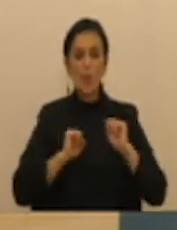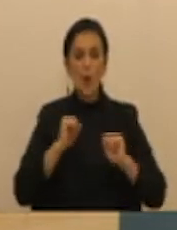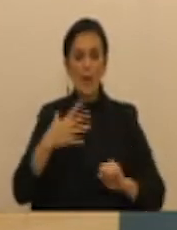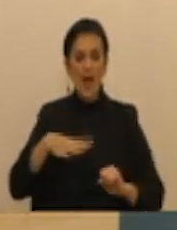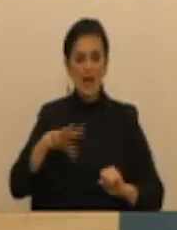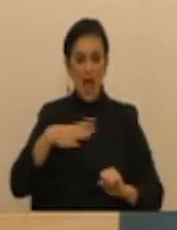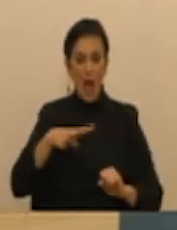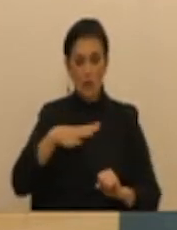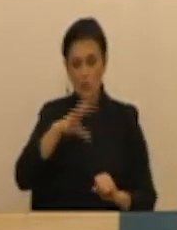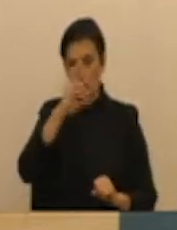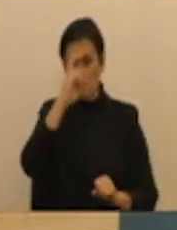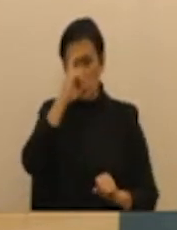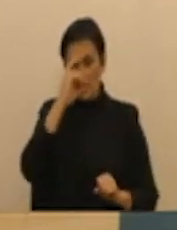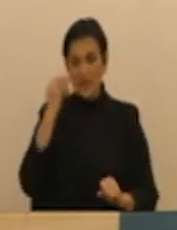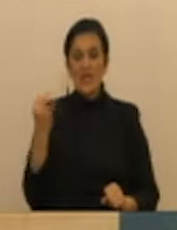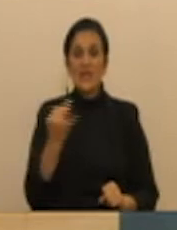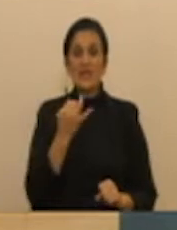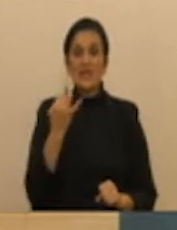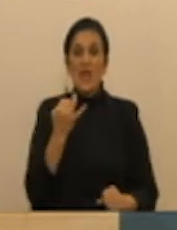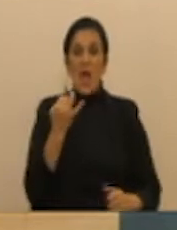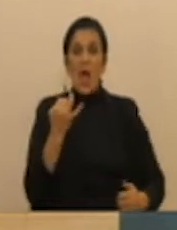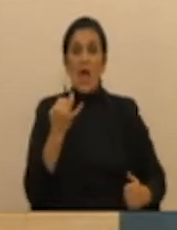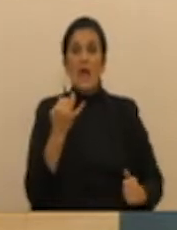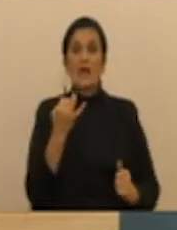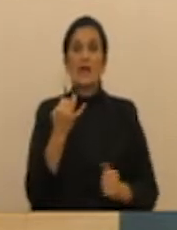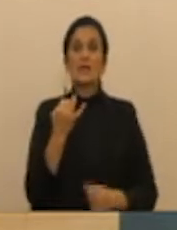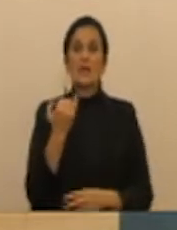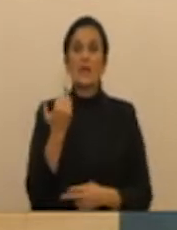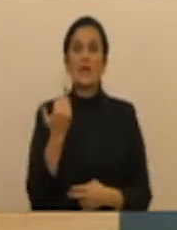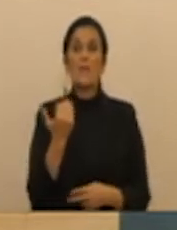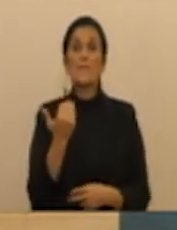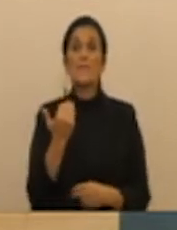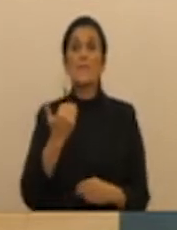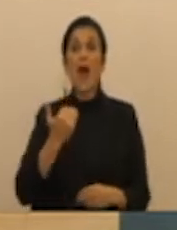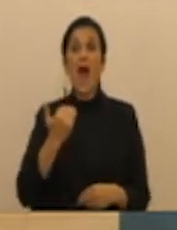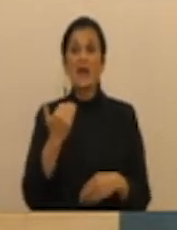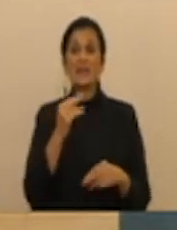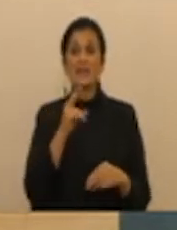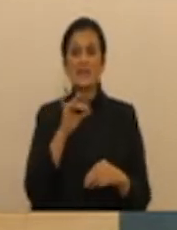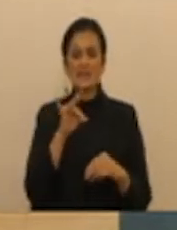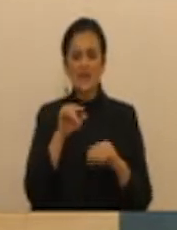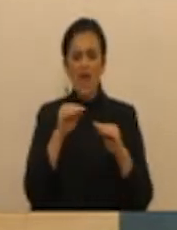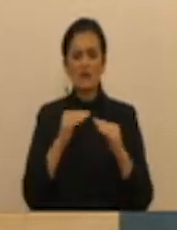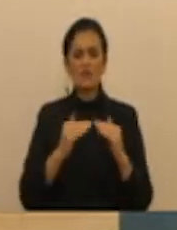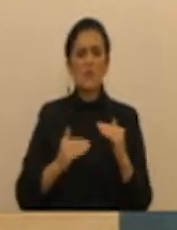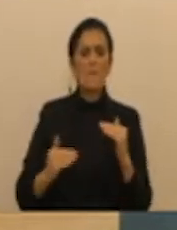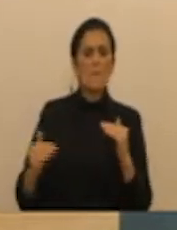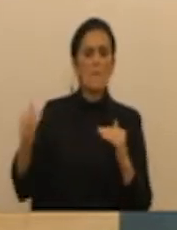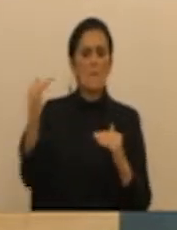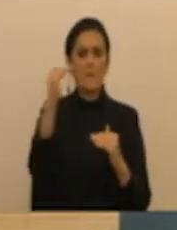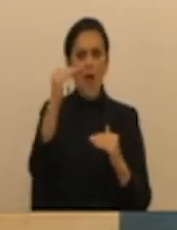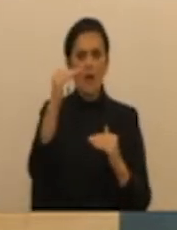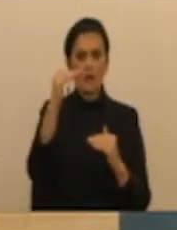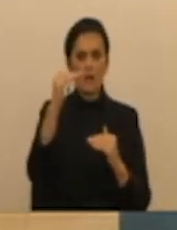ქართული სახელმწიფოს ინტერესები მათი დირექტივებზე მაღლა დააყენონ.